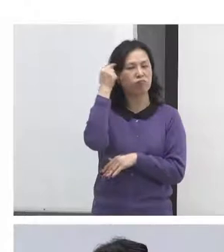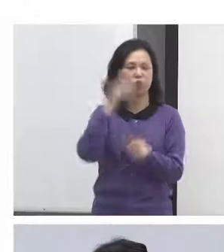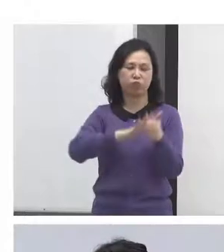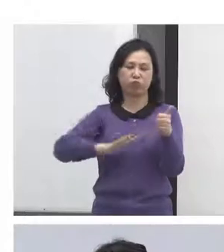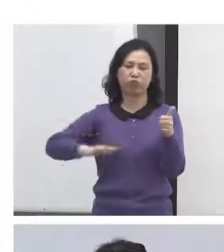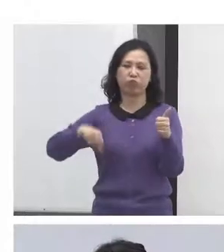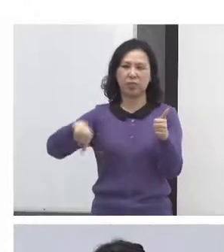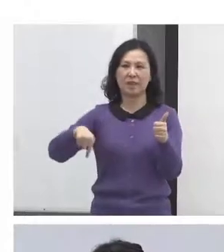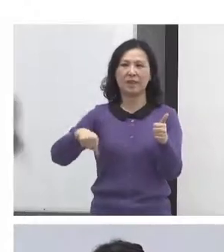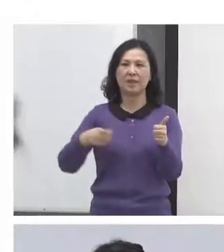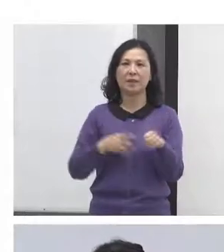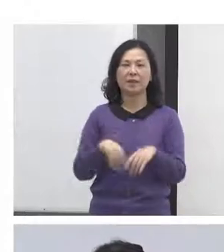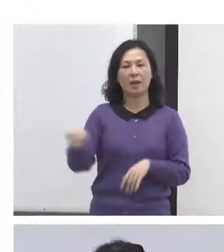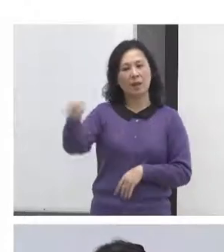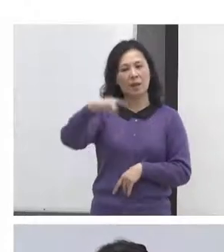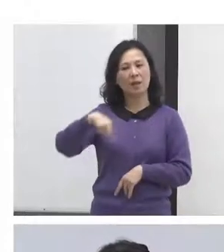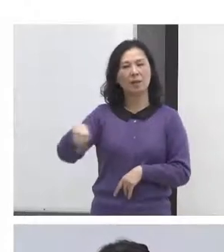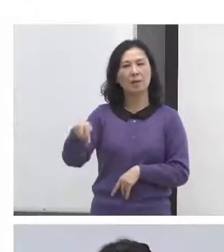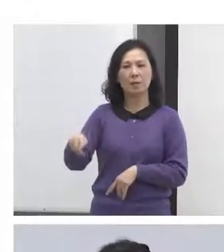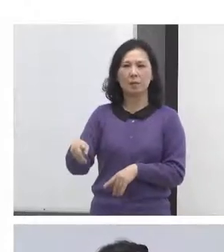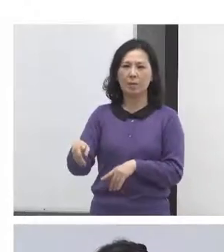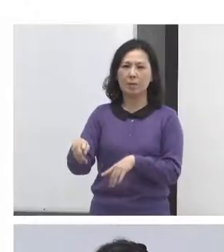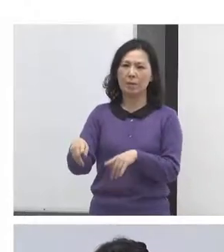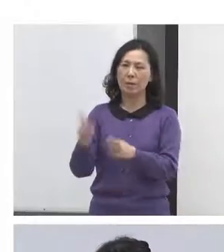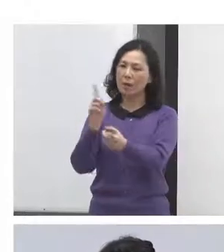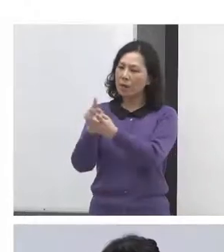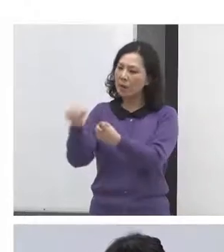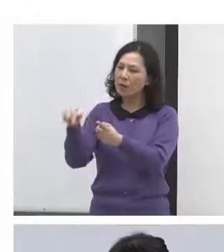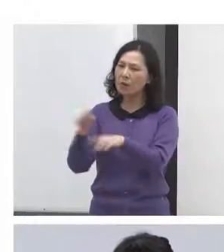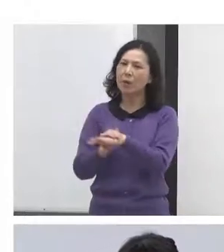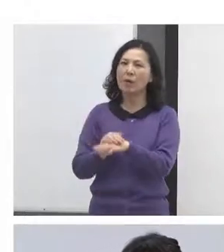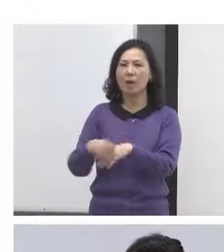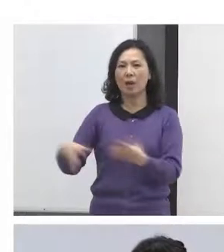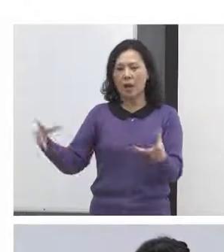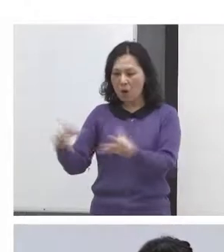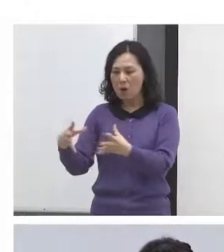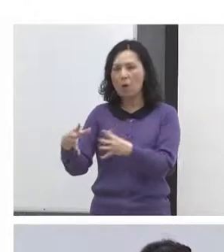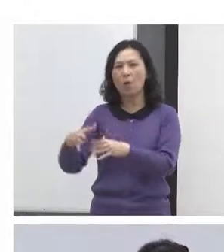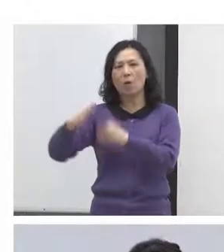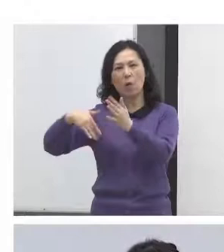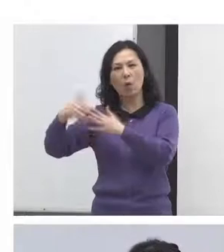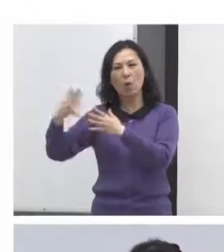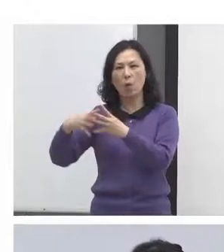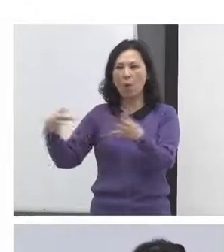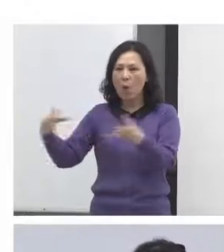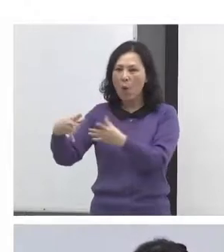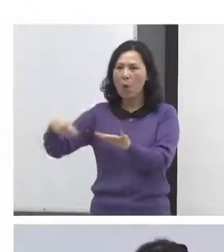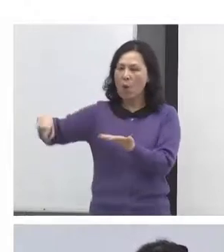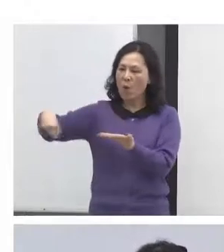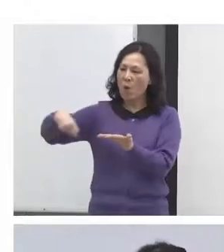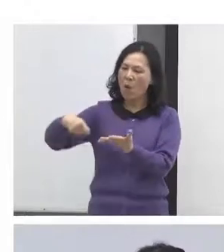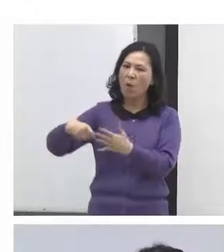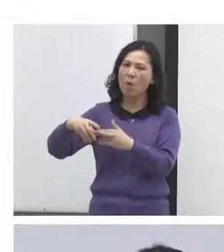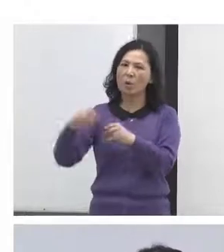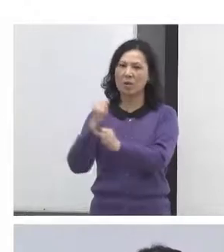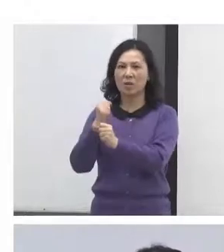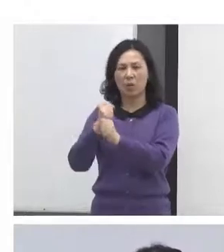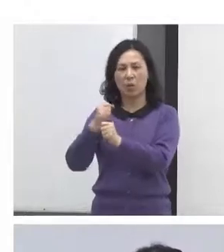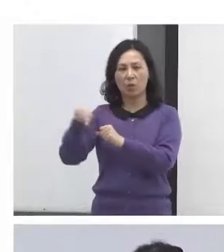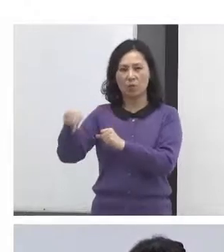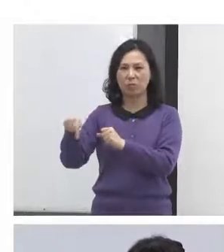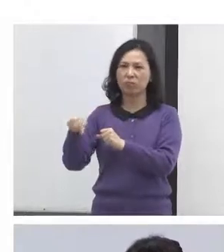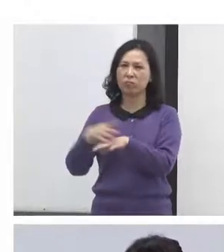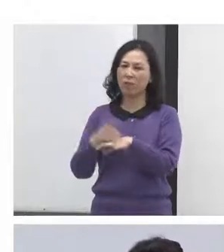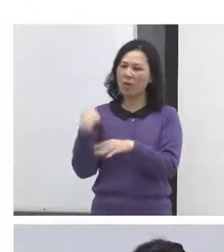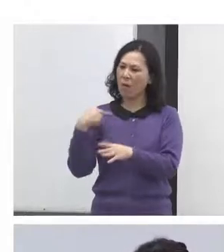到后来对大家对这种生产协作、共同协作这样子一个东西，可能会觉得这个就是